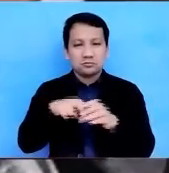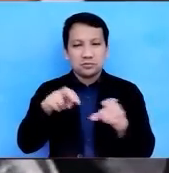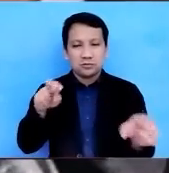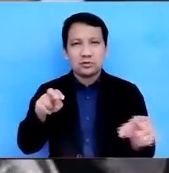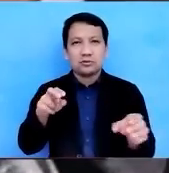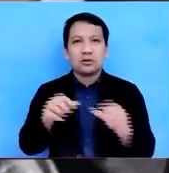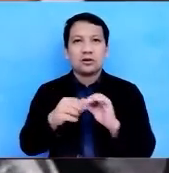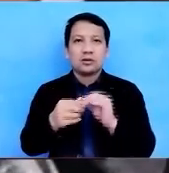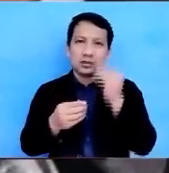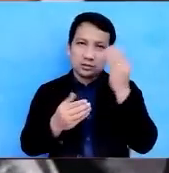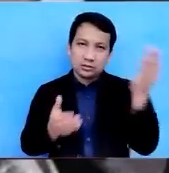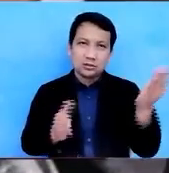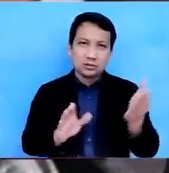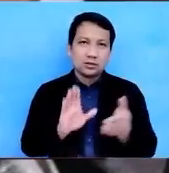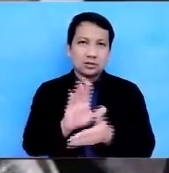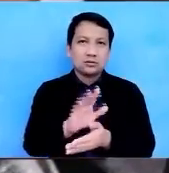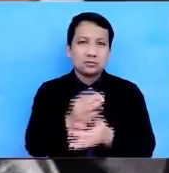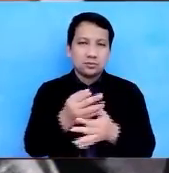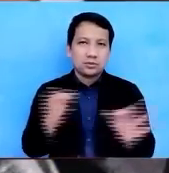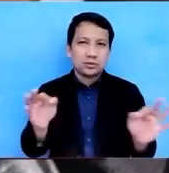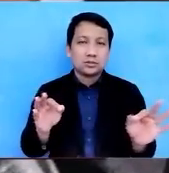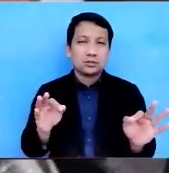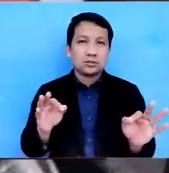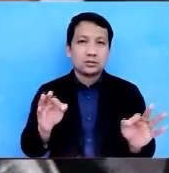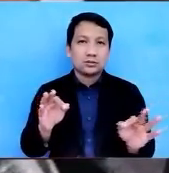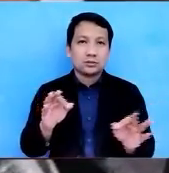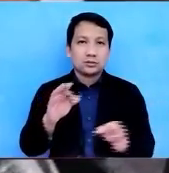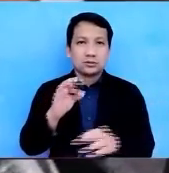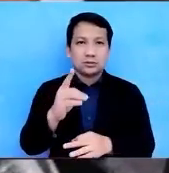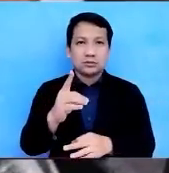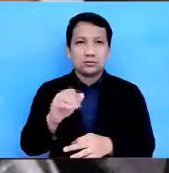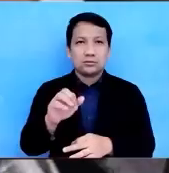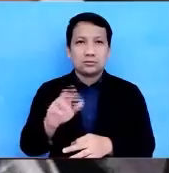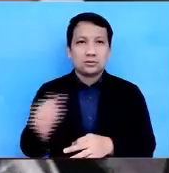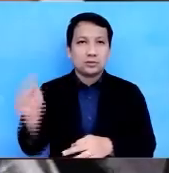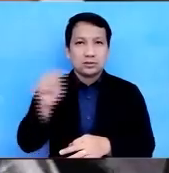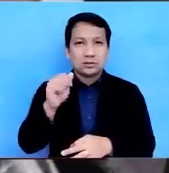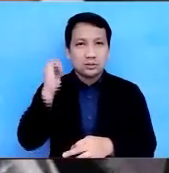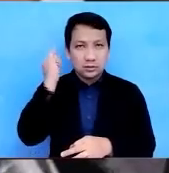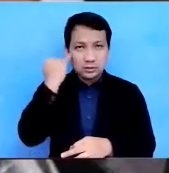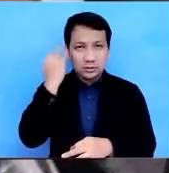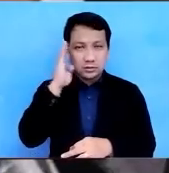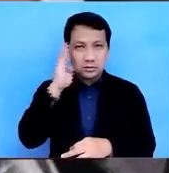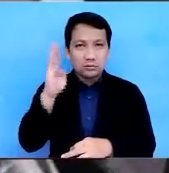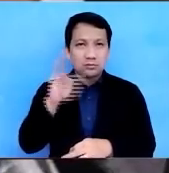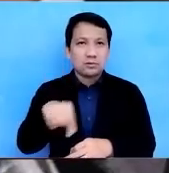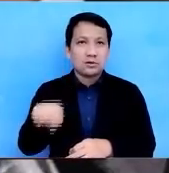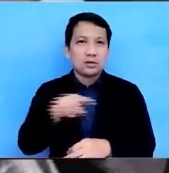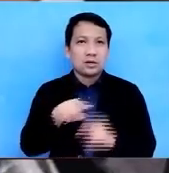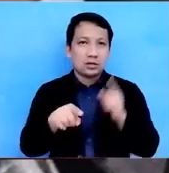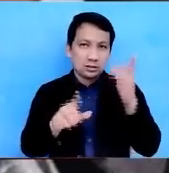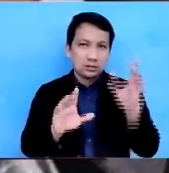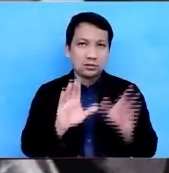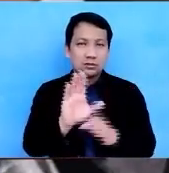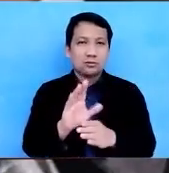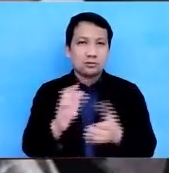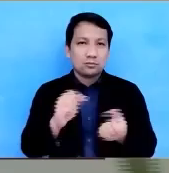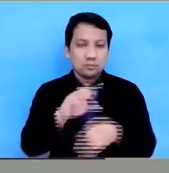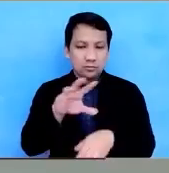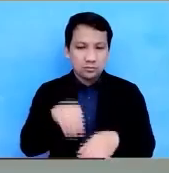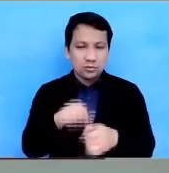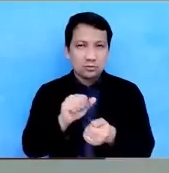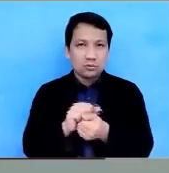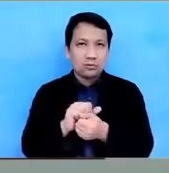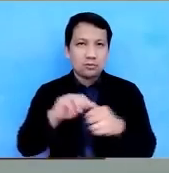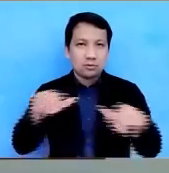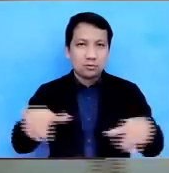Ito rin ay para bigyan ng kalayaan si Transportation Secretary Jimmy Bautista na makapili ng gusto niyang makatrabaho.